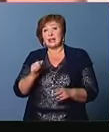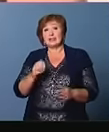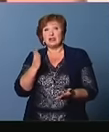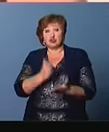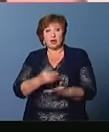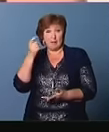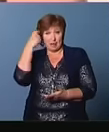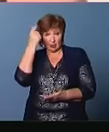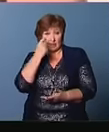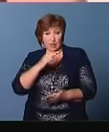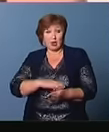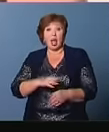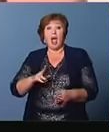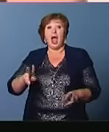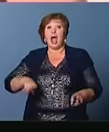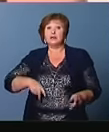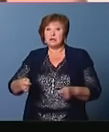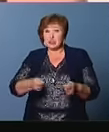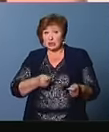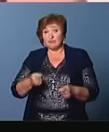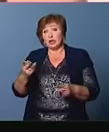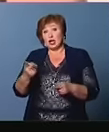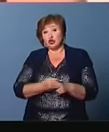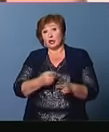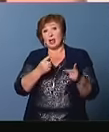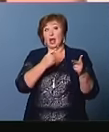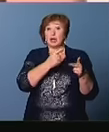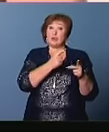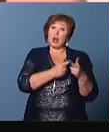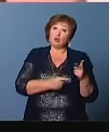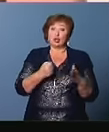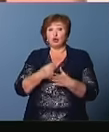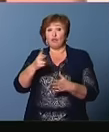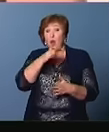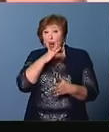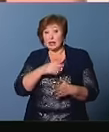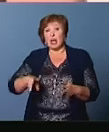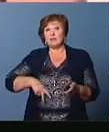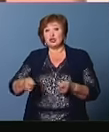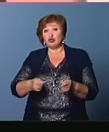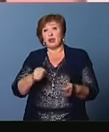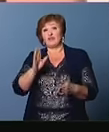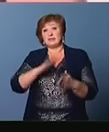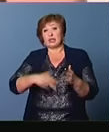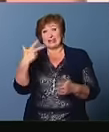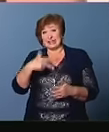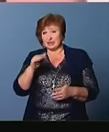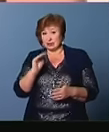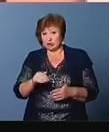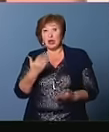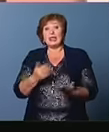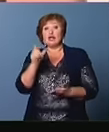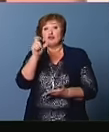опьянения административная, лишение специального права управления от 1,5 до 2 лет с административным штрафом в размере 30 тысяч рублей. Если человек